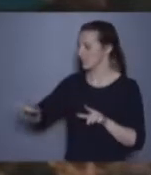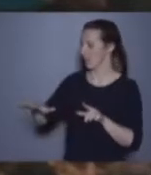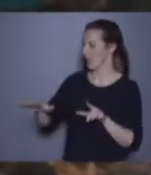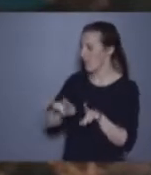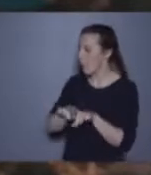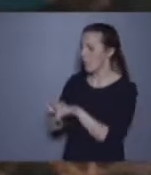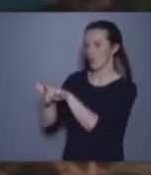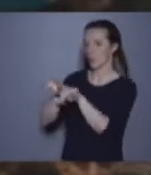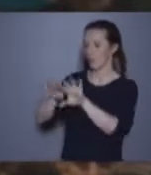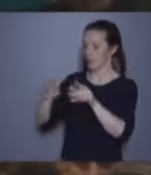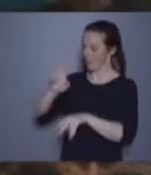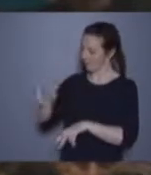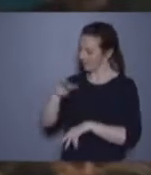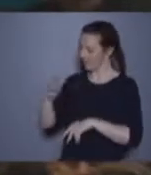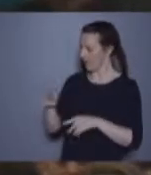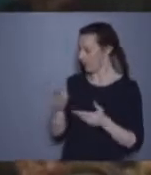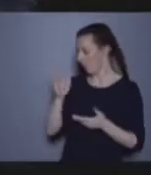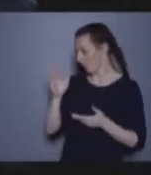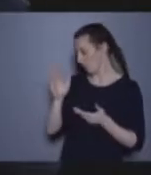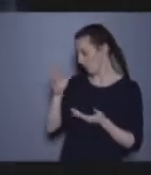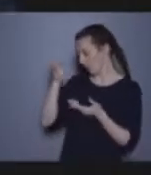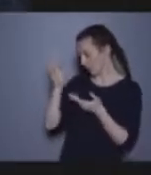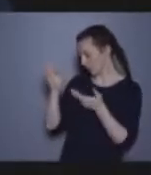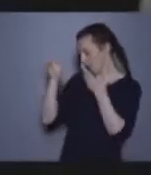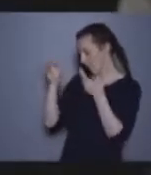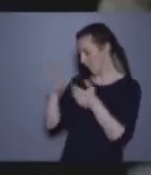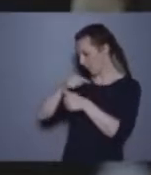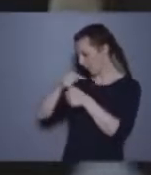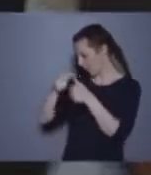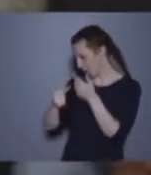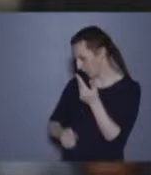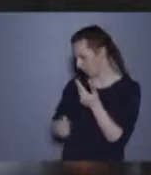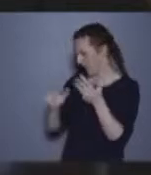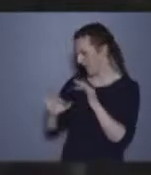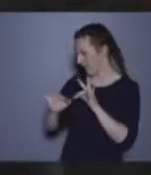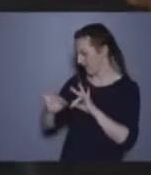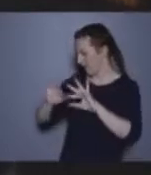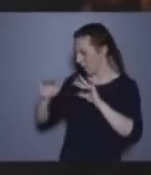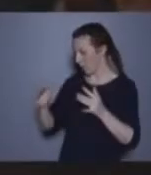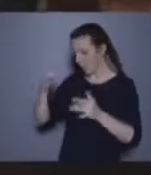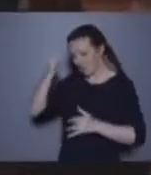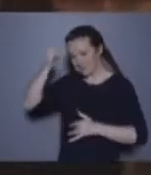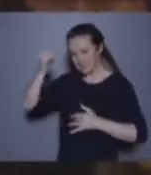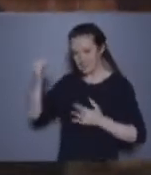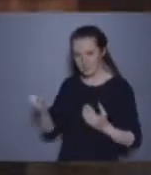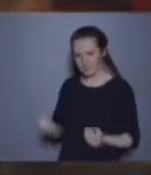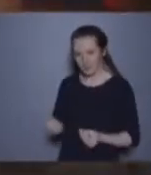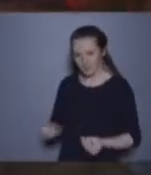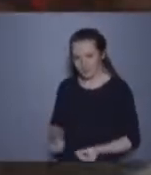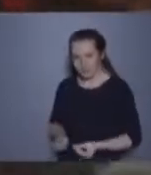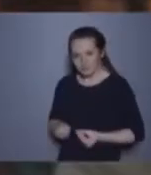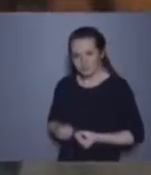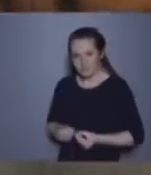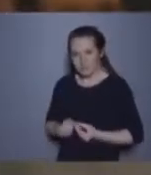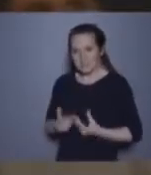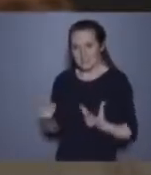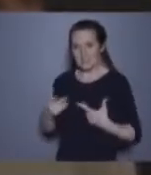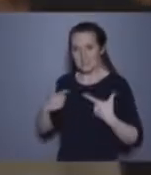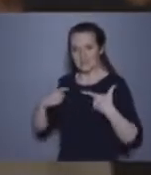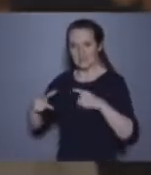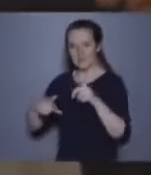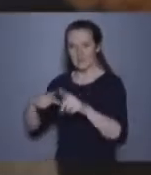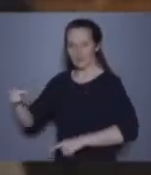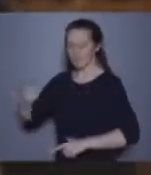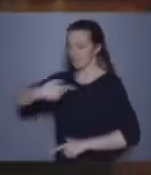tous devant la nature, car pour la première fois dans l'histoire de l'émancipation et des idées émancipatrices, nous ne nous